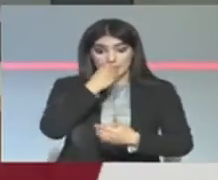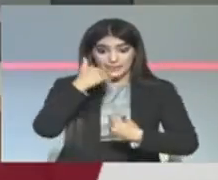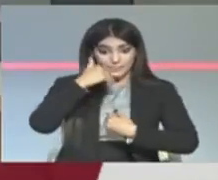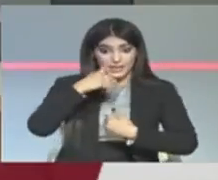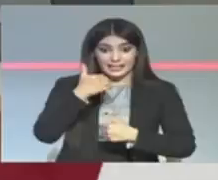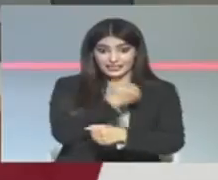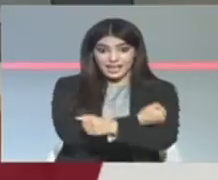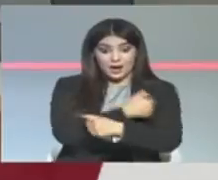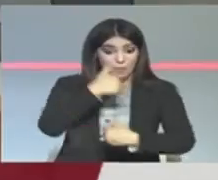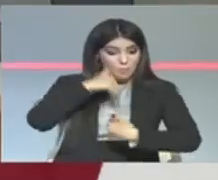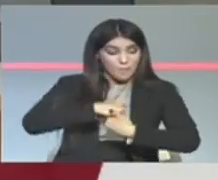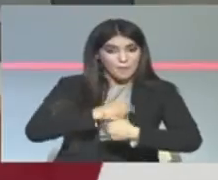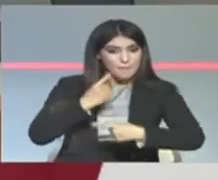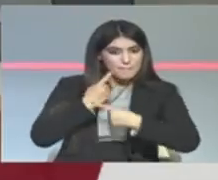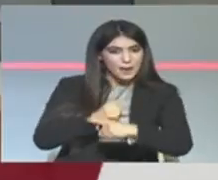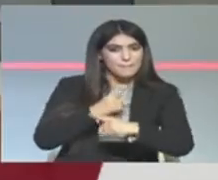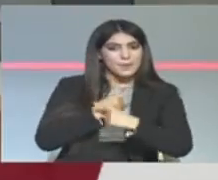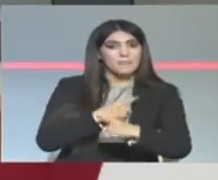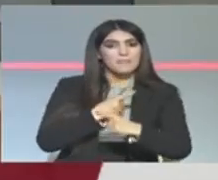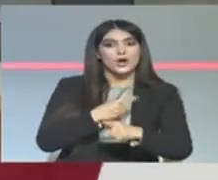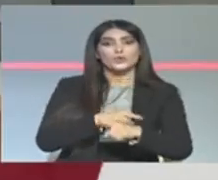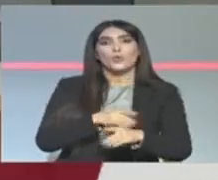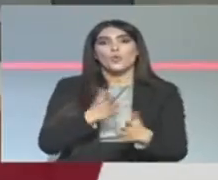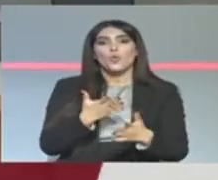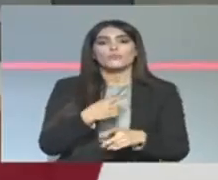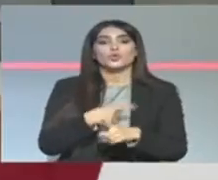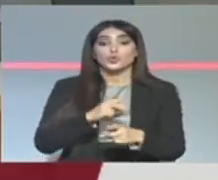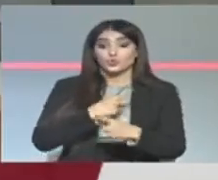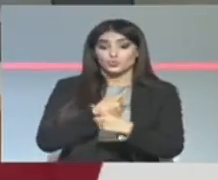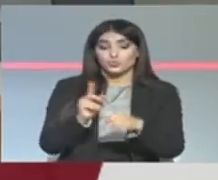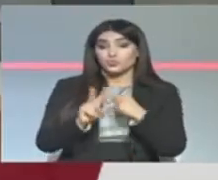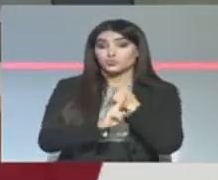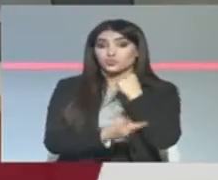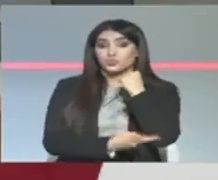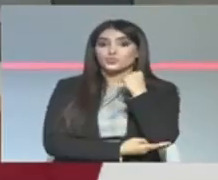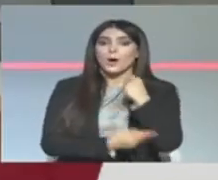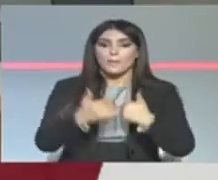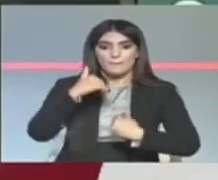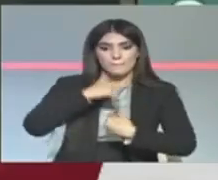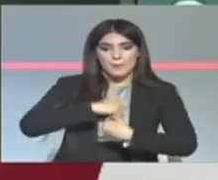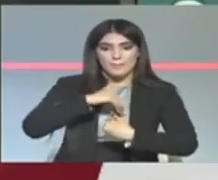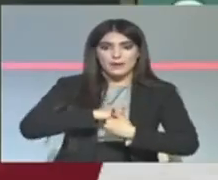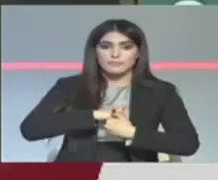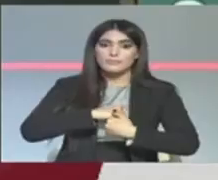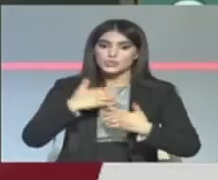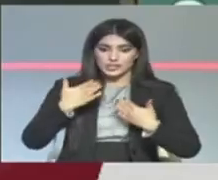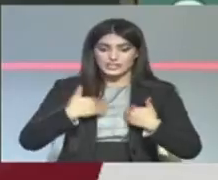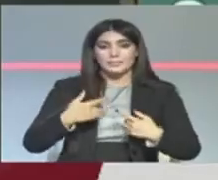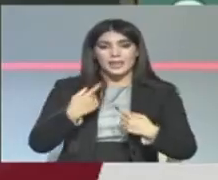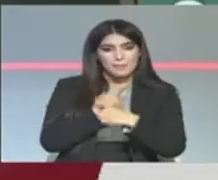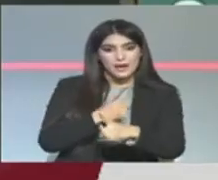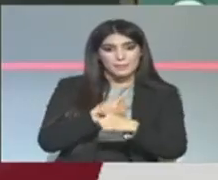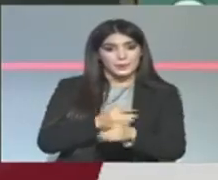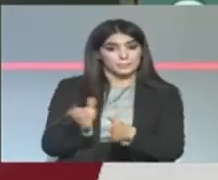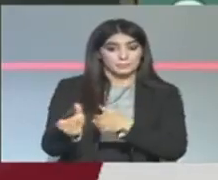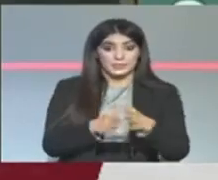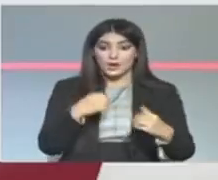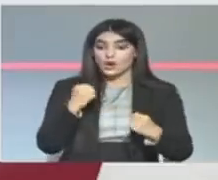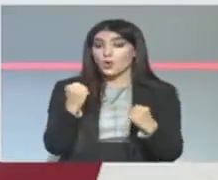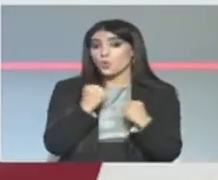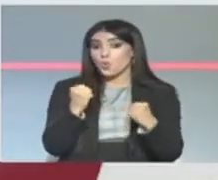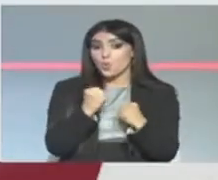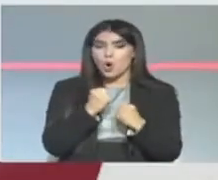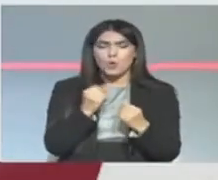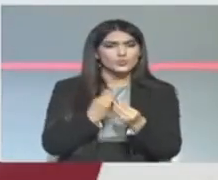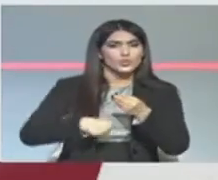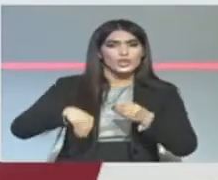خلال اللقاء حزب الله على الاقل اسبوعين الجفه بتكون موجوده كما ان فصل الشتاء تتكاثر فيه